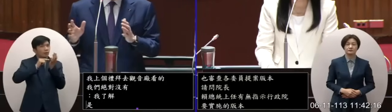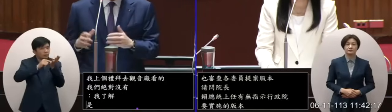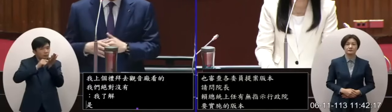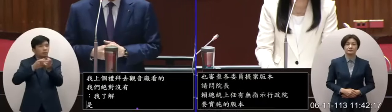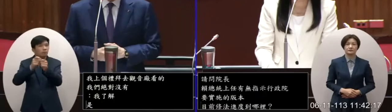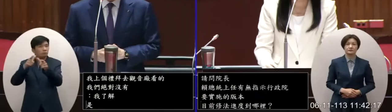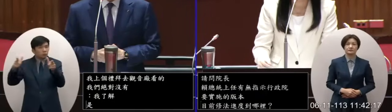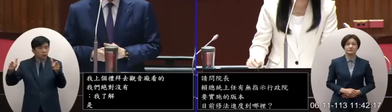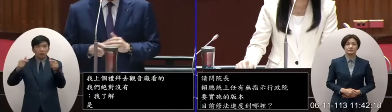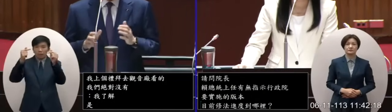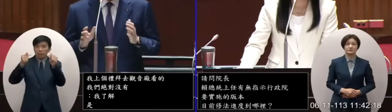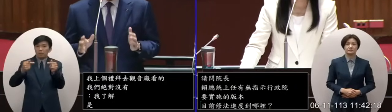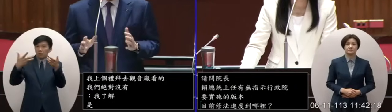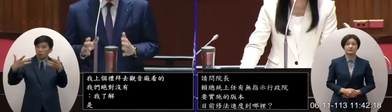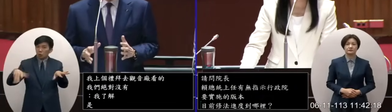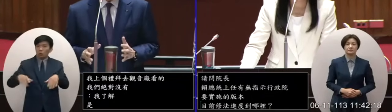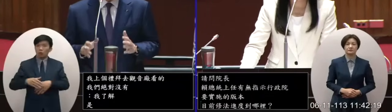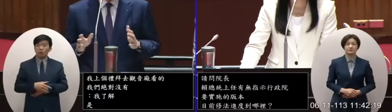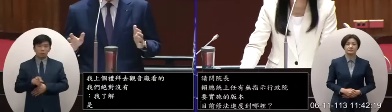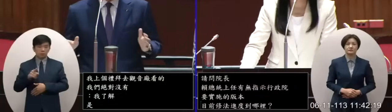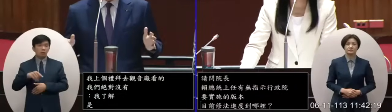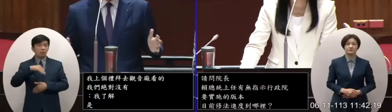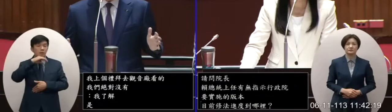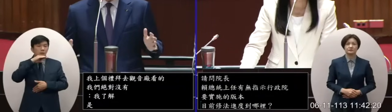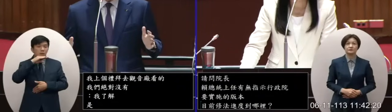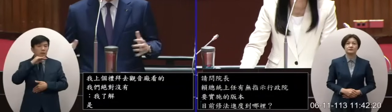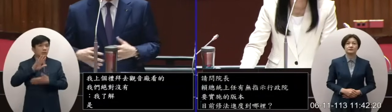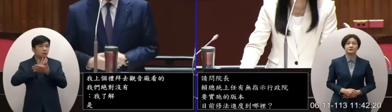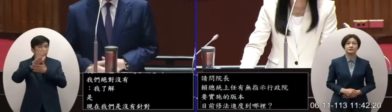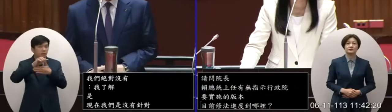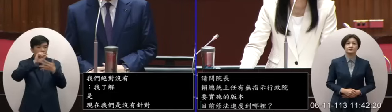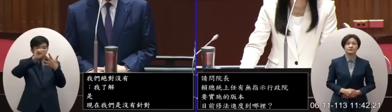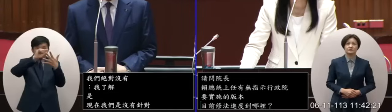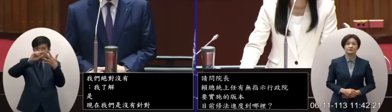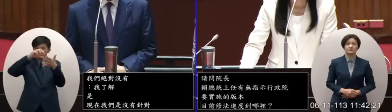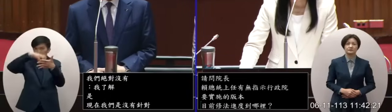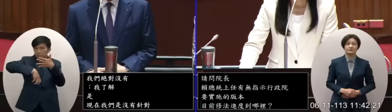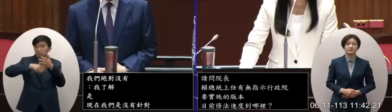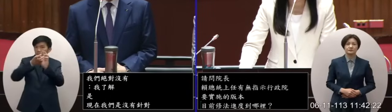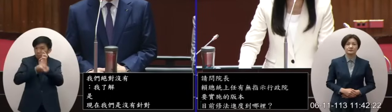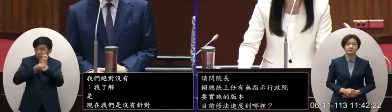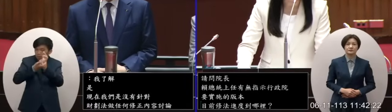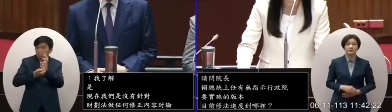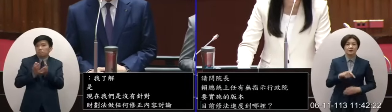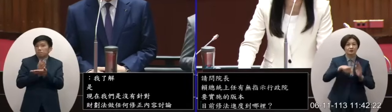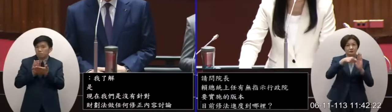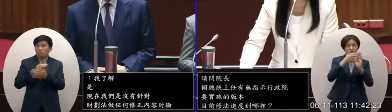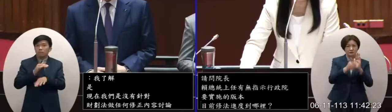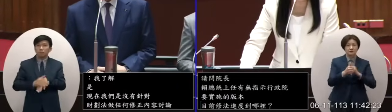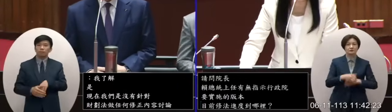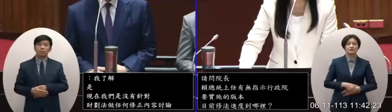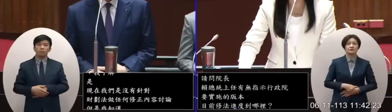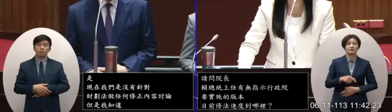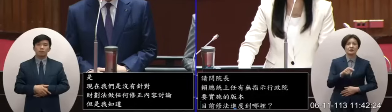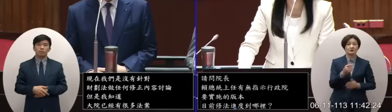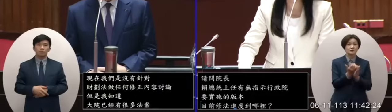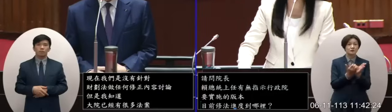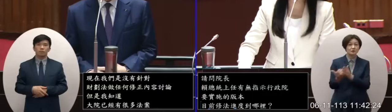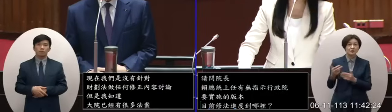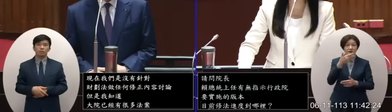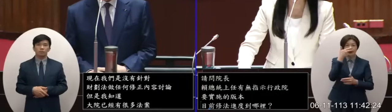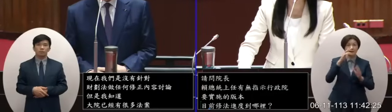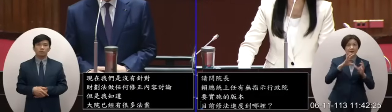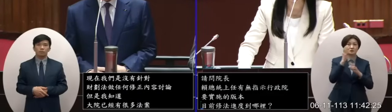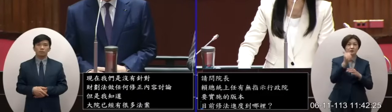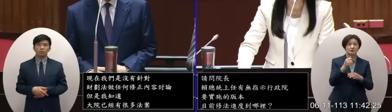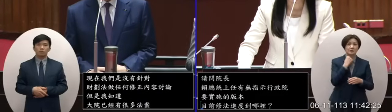法案都已经收集，我们会针对内容来做比较深入的分析。 院长，所以呢，你是准备让赖清德的这个